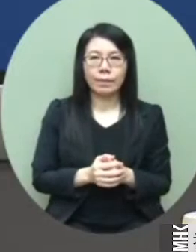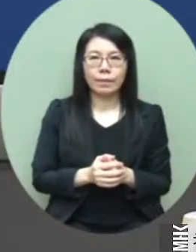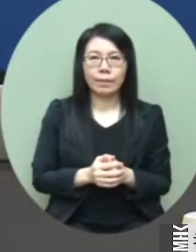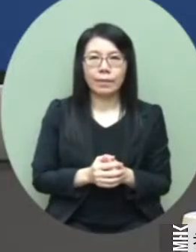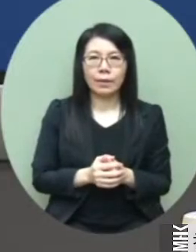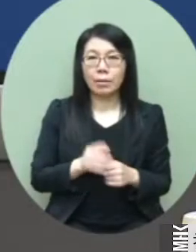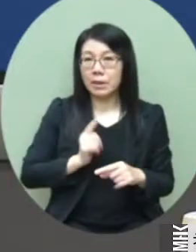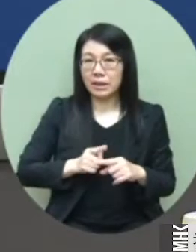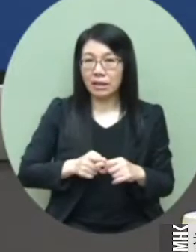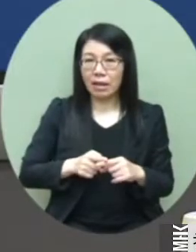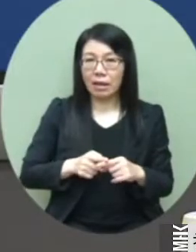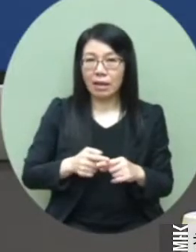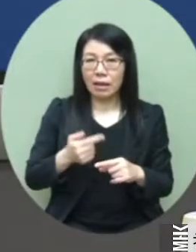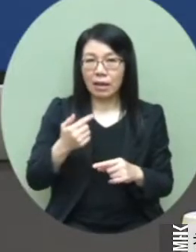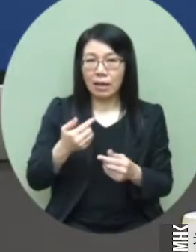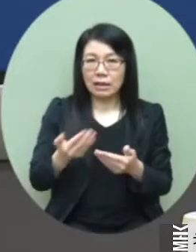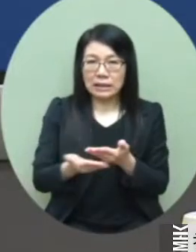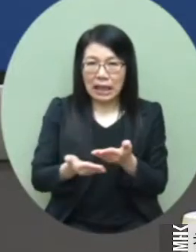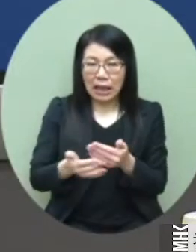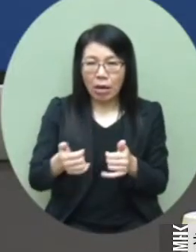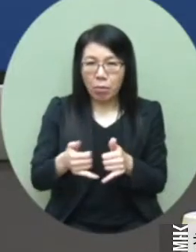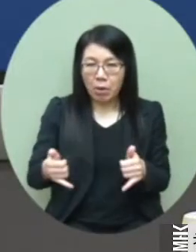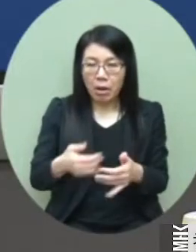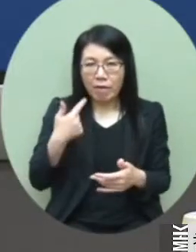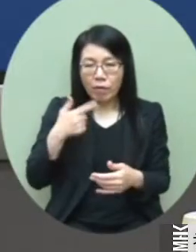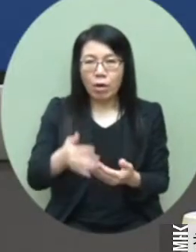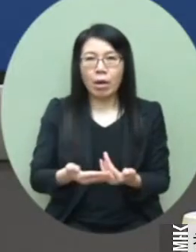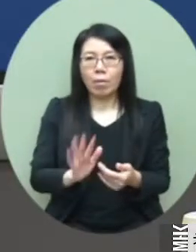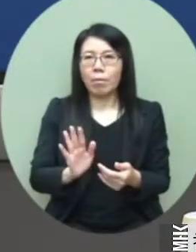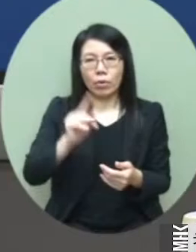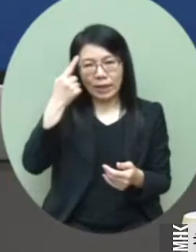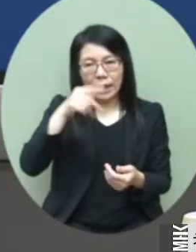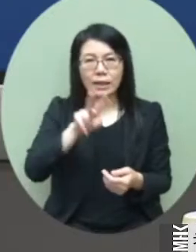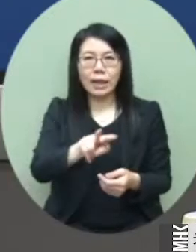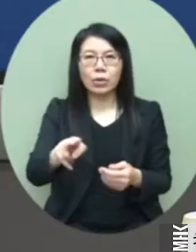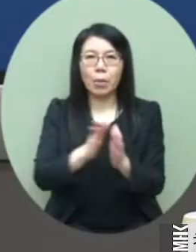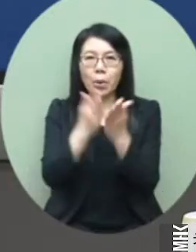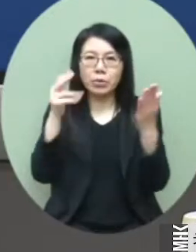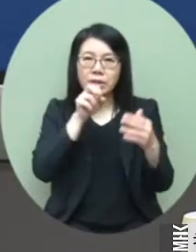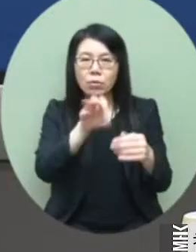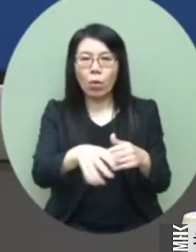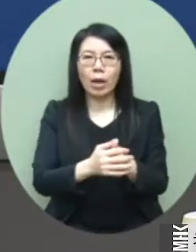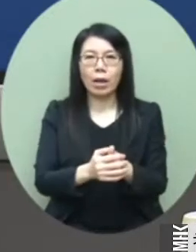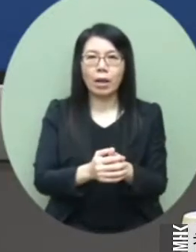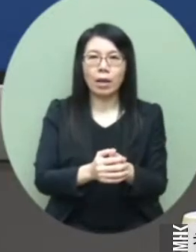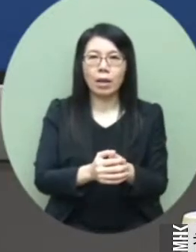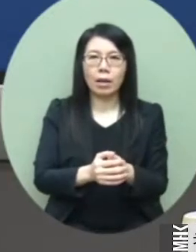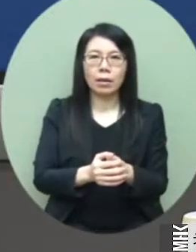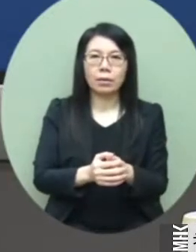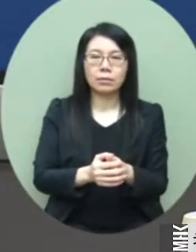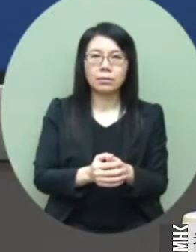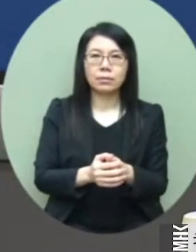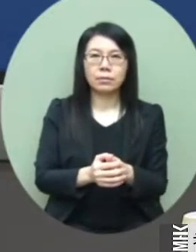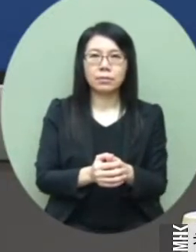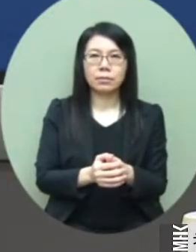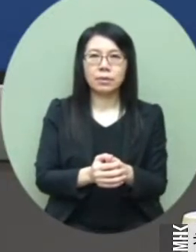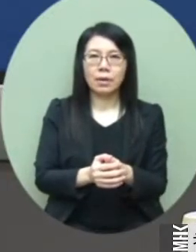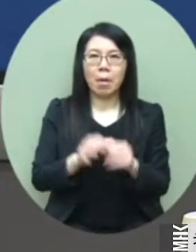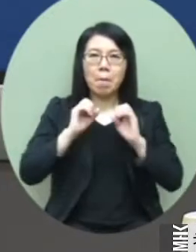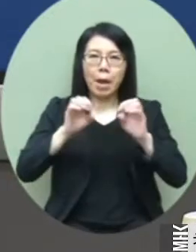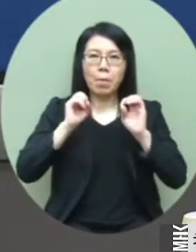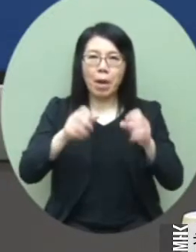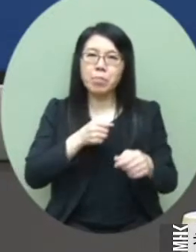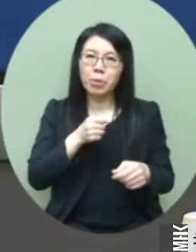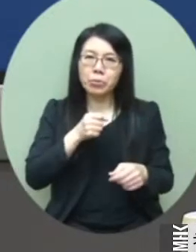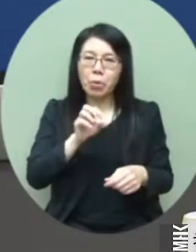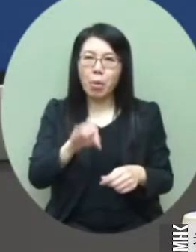咪仲要放呢？不過呢個唔係一個指標，我唔想聽日見到報紙個報導咧，